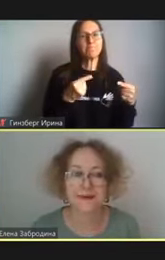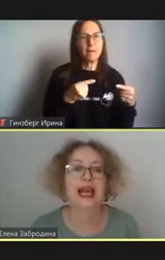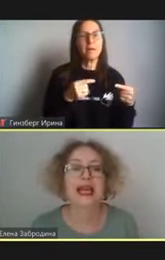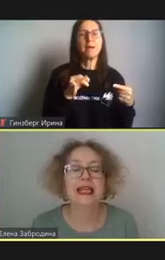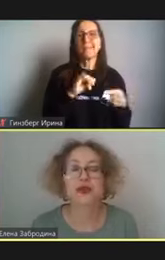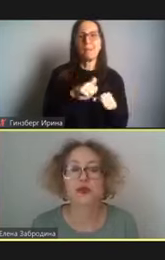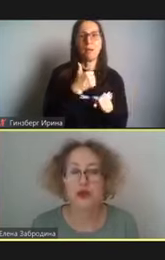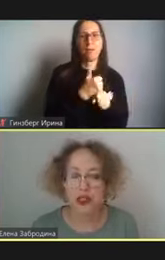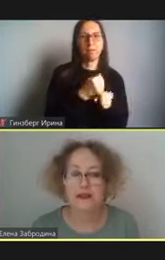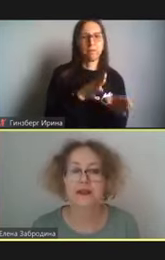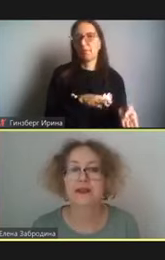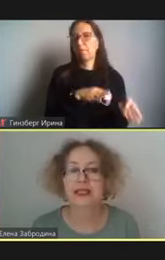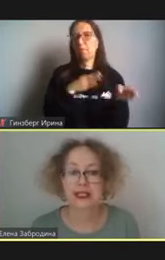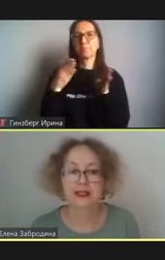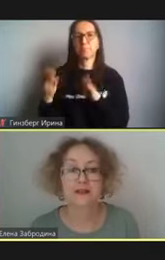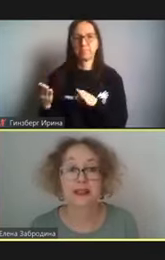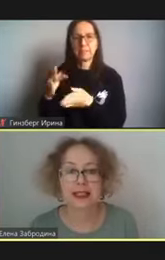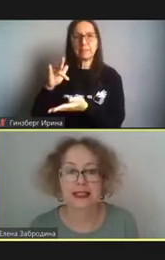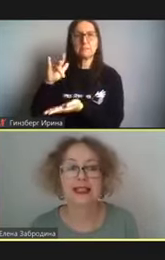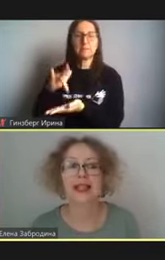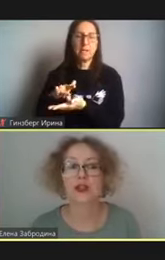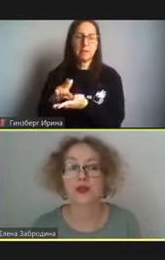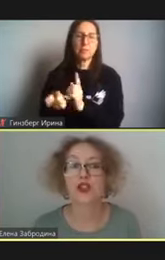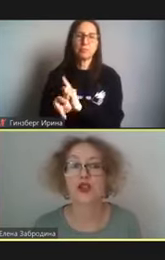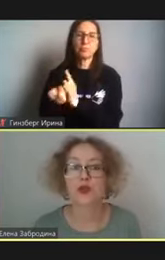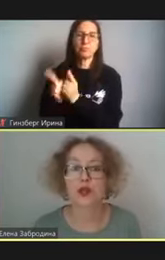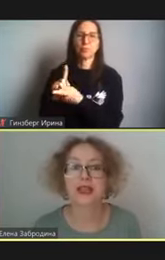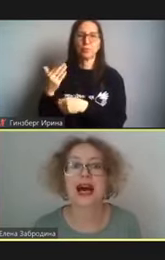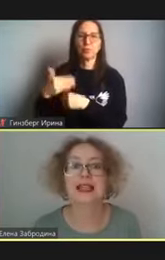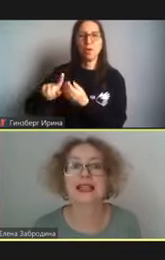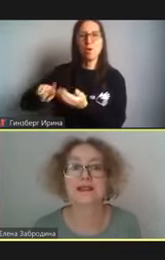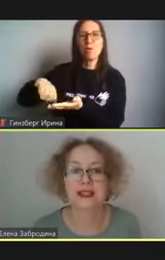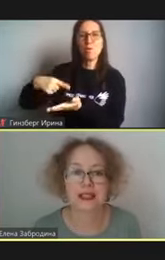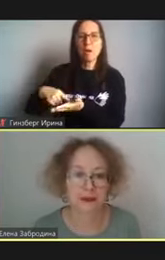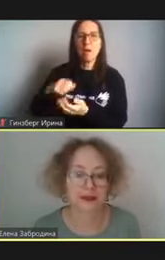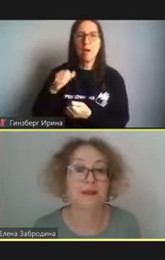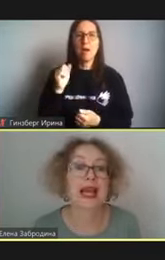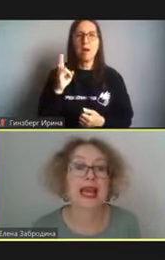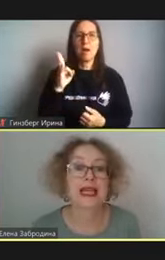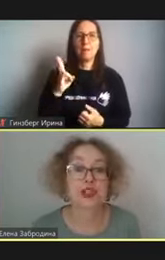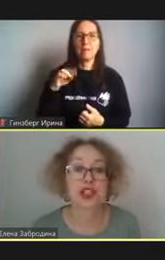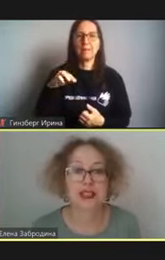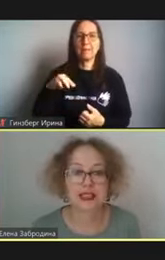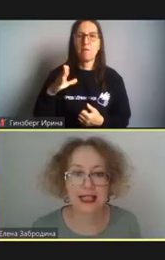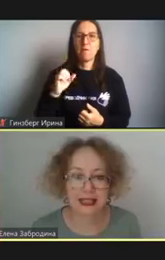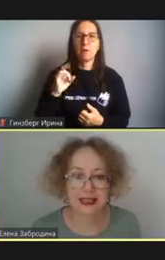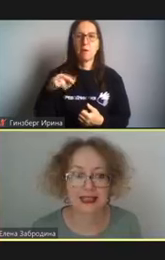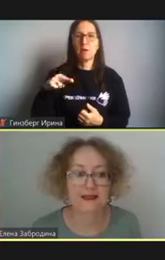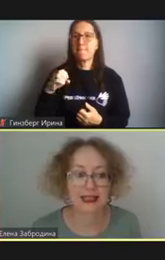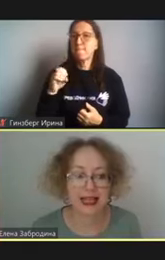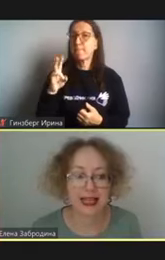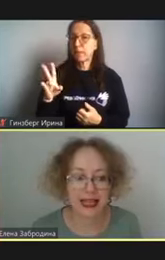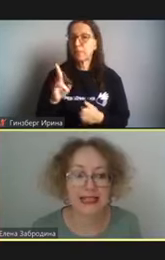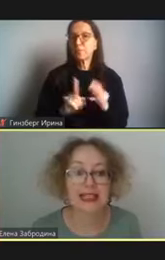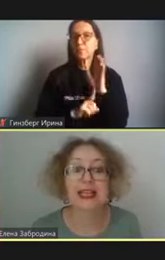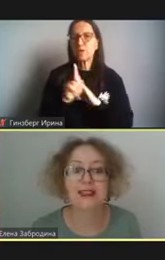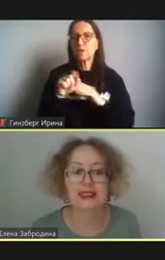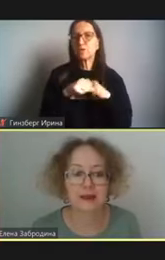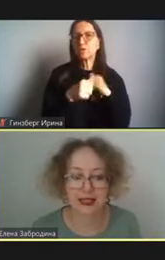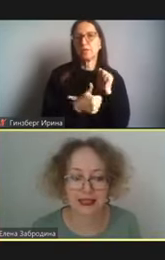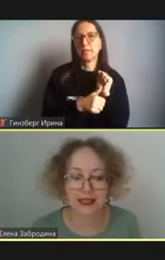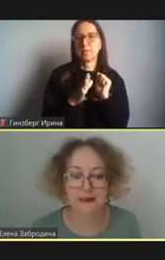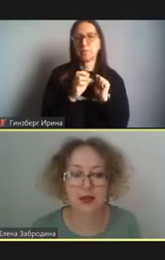теряет. И художественным центром Фландрии становится город Антверпен. И вот с 16 столетия